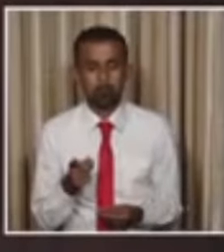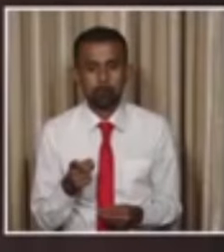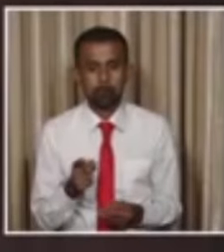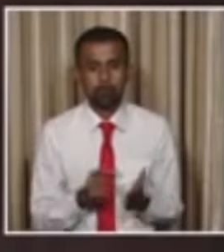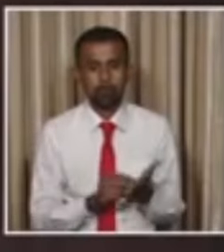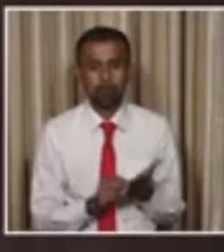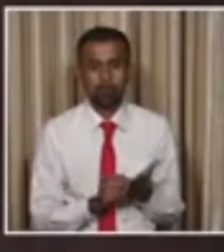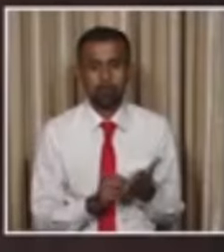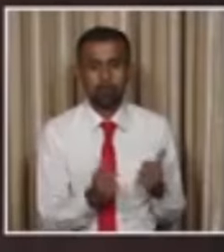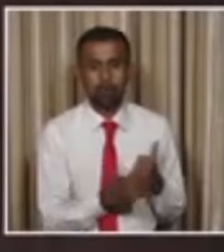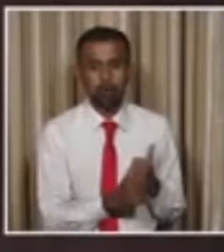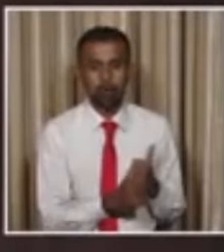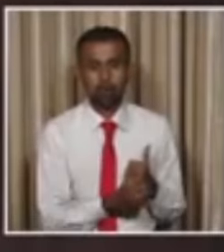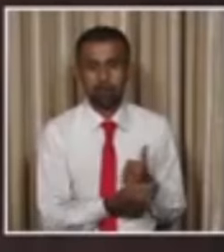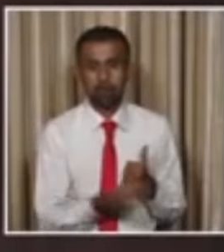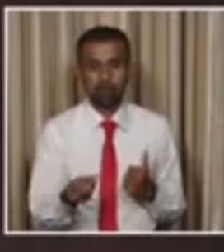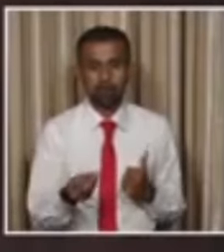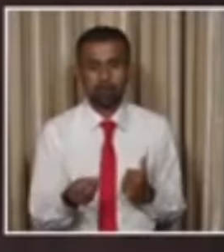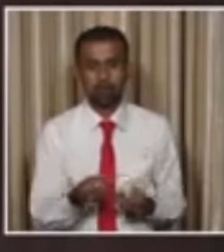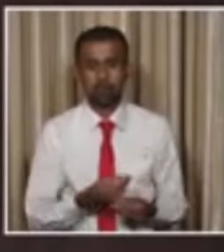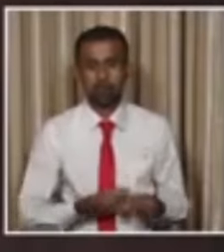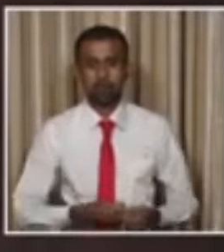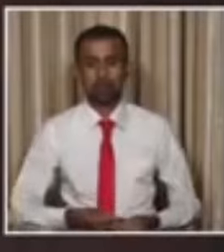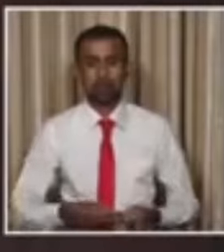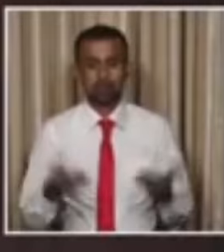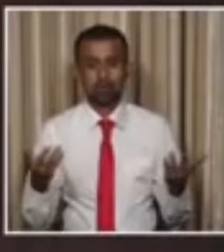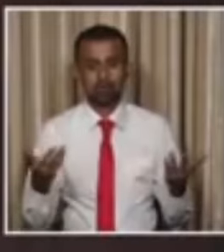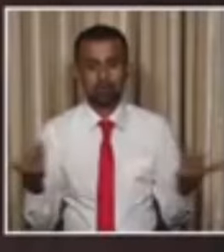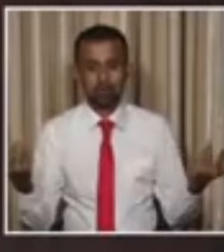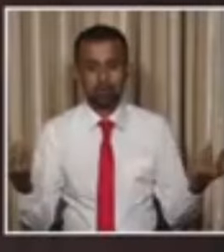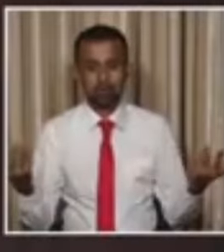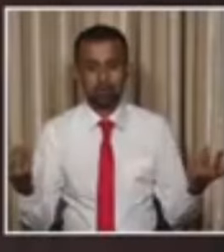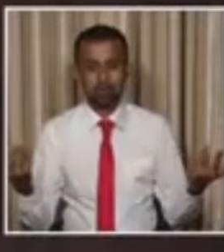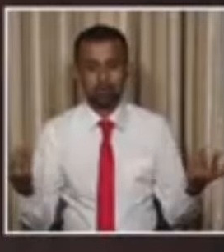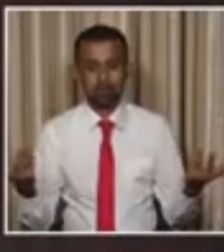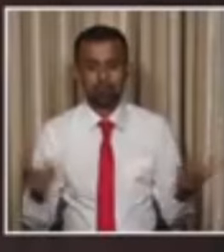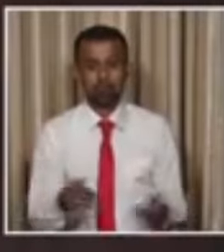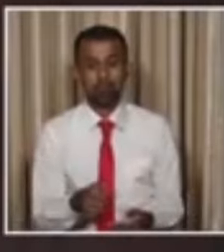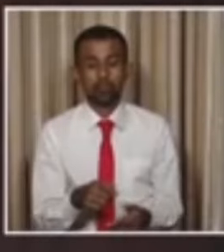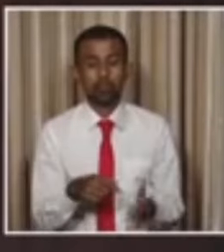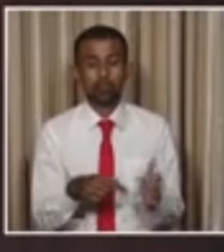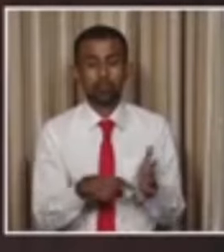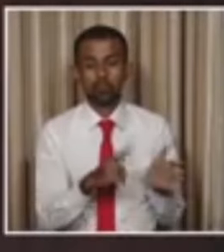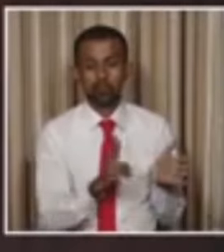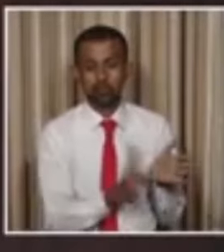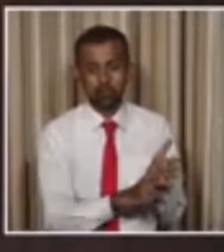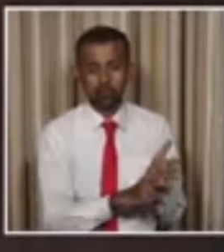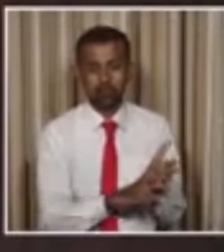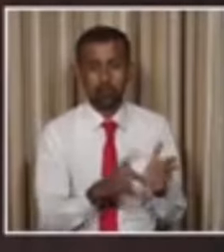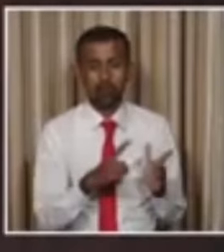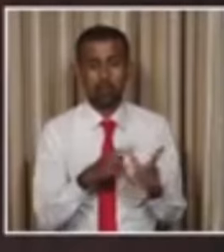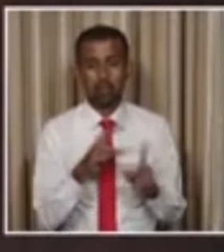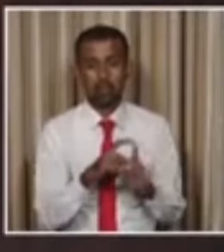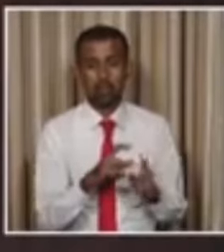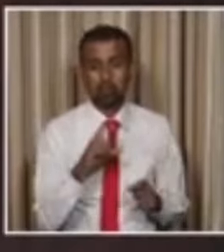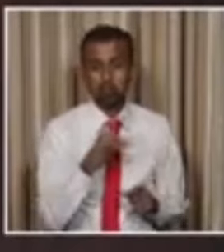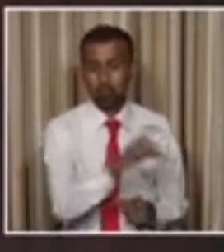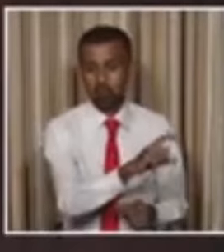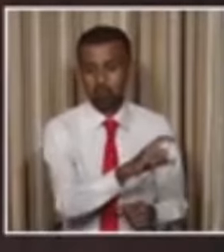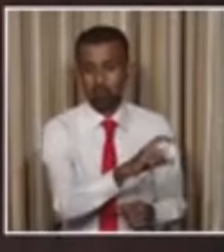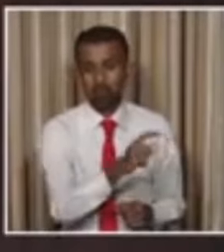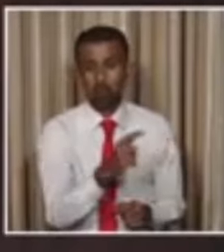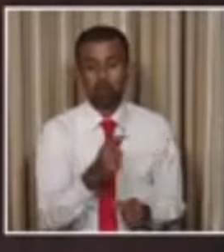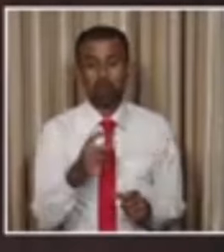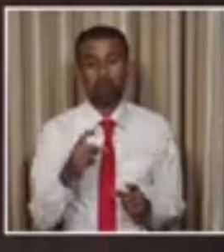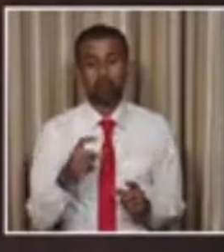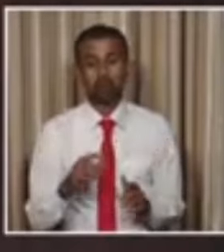මුලතරයි මුද්‍රණය කරන්න දීලා තියෙනවා දැන් මේවා යන්නේ නැහැ මොකද මේ රූපවාහිනී ආයතන වලට ඇඩ්ස් වලට සල්ලි දෙනවා ජාතික